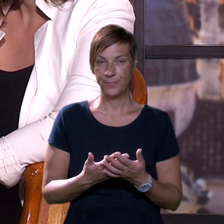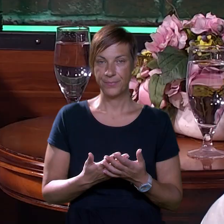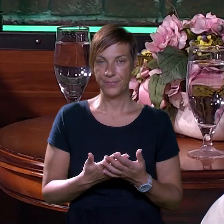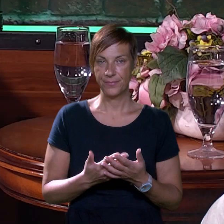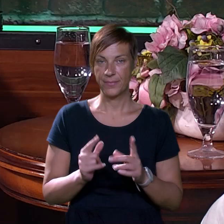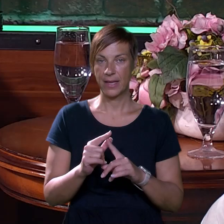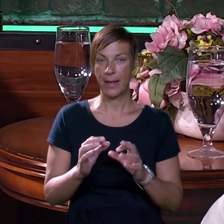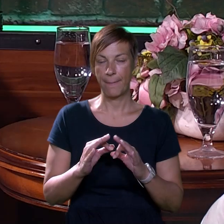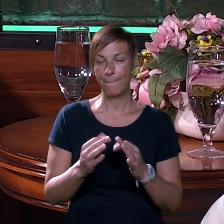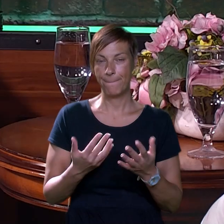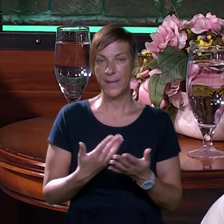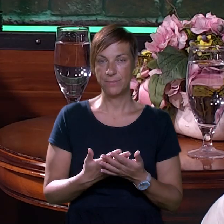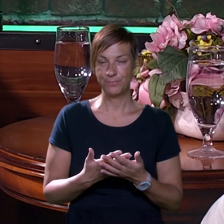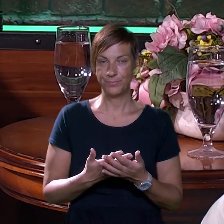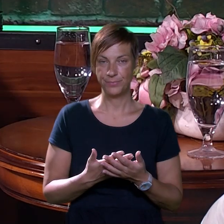Pa,